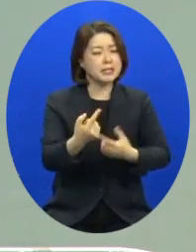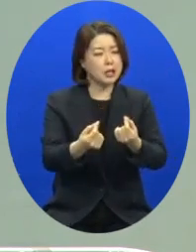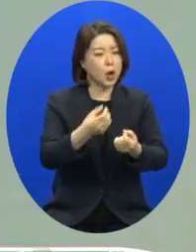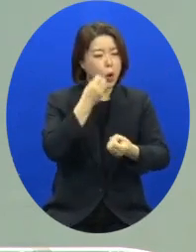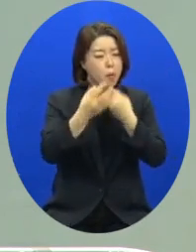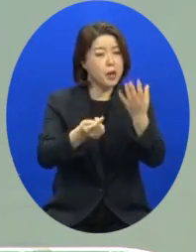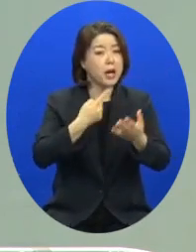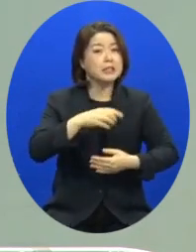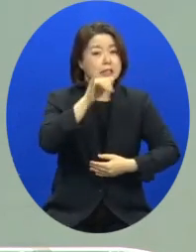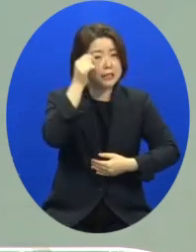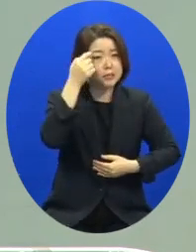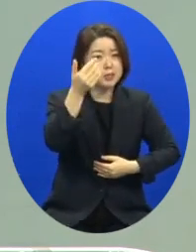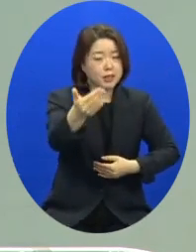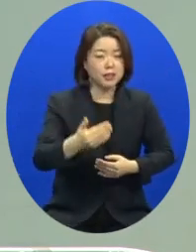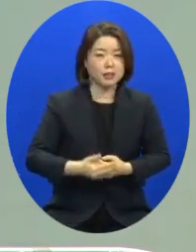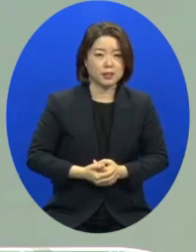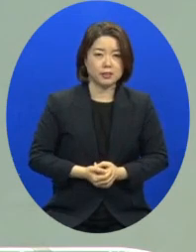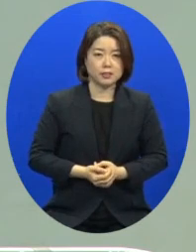기억이 있습니까?